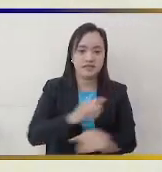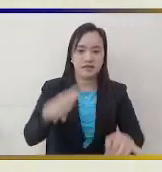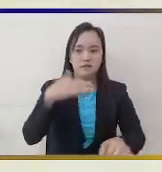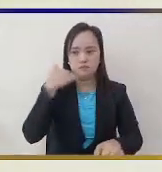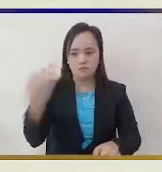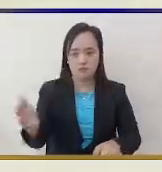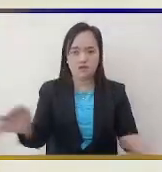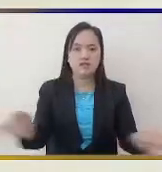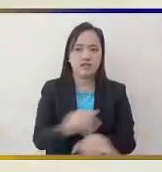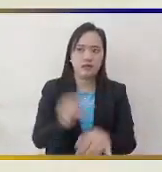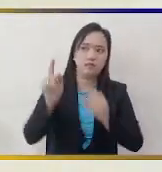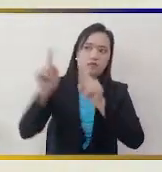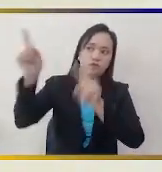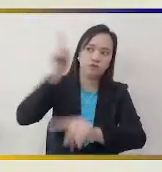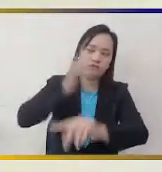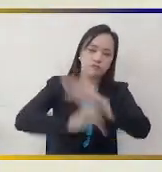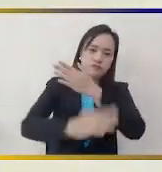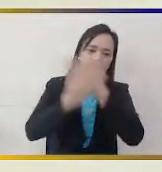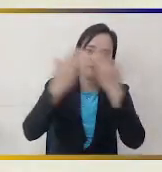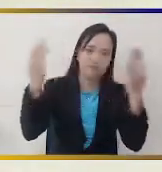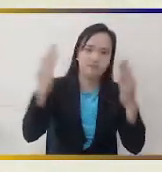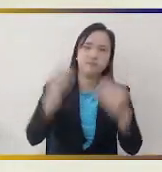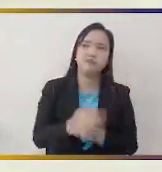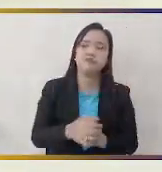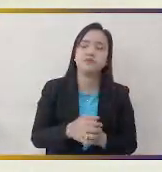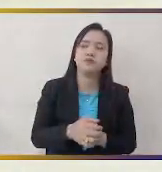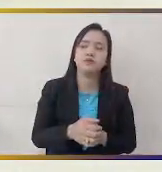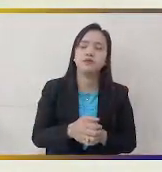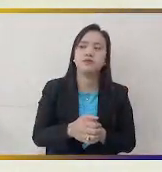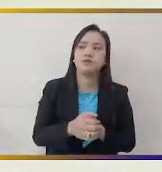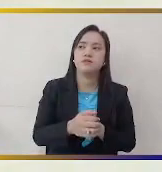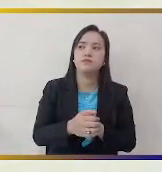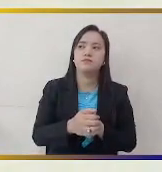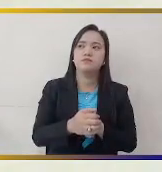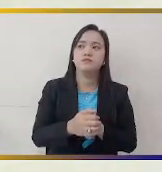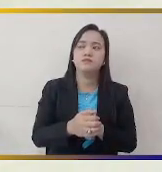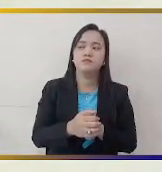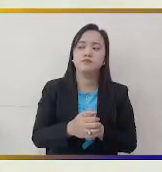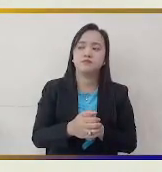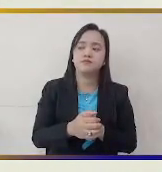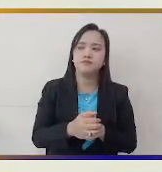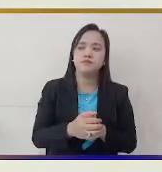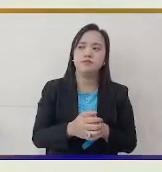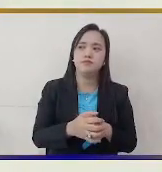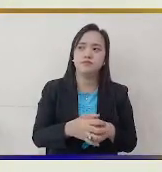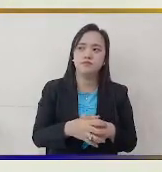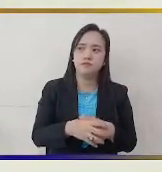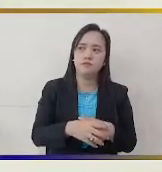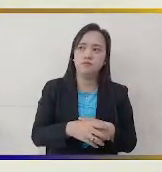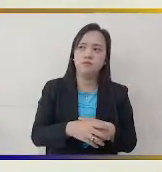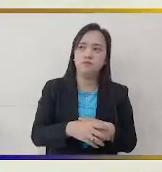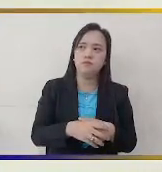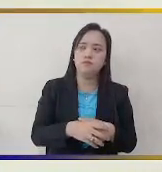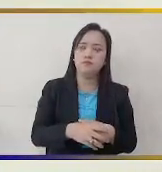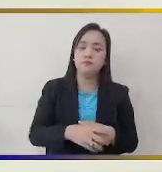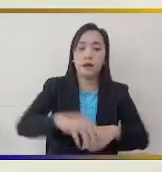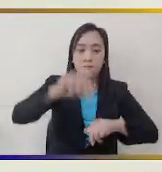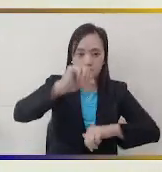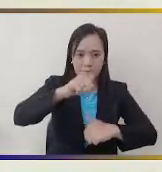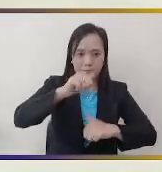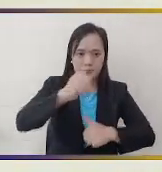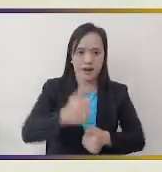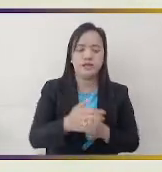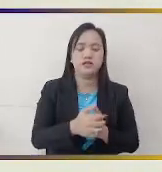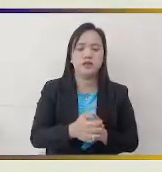pupunta sa langit kayabangan ang naidala ng pera ng sanglibutang ito sa tao at